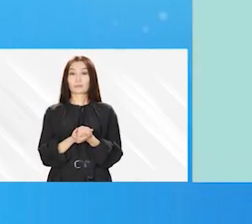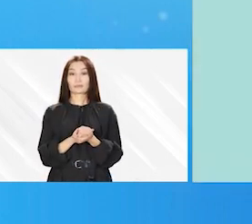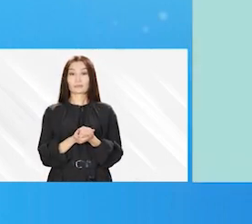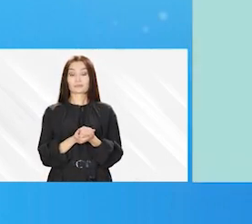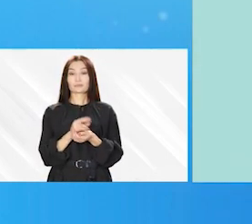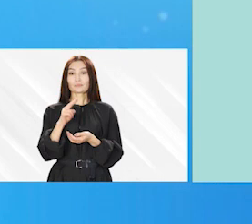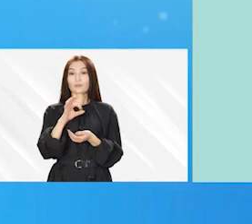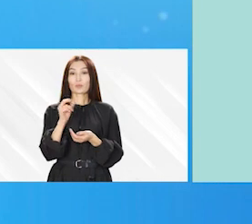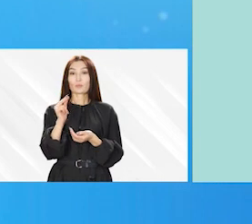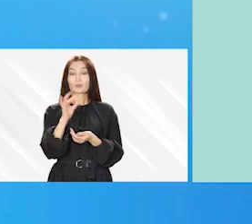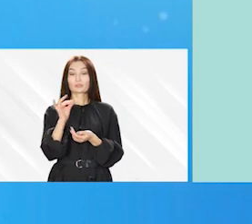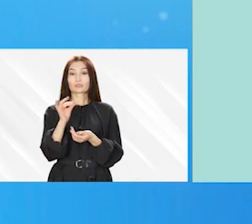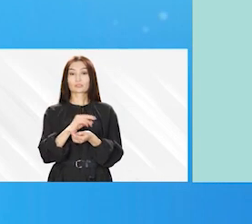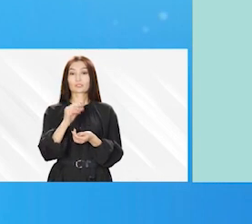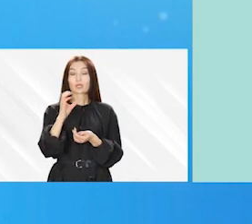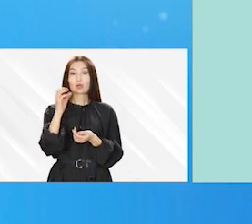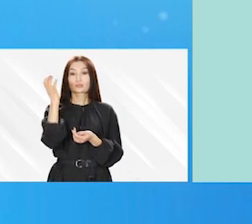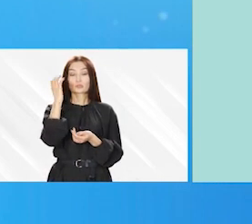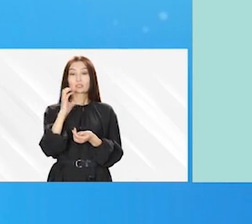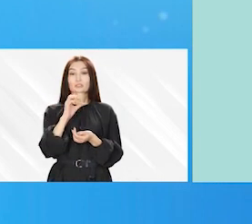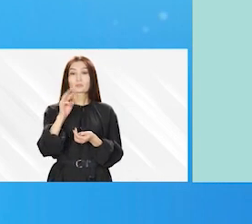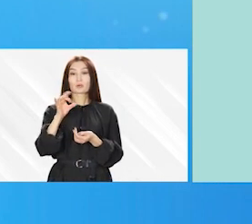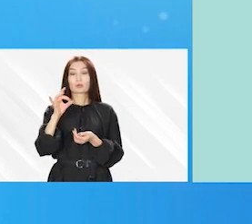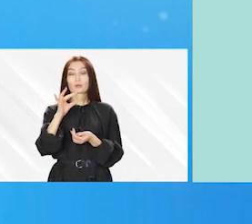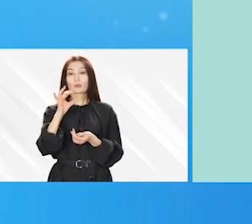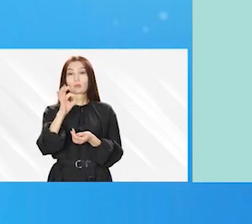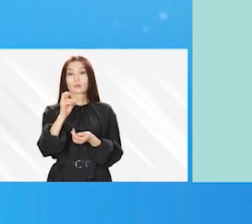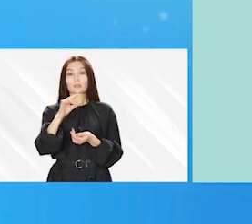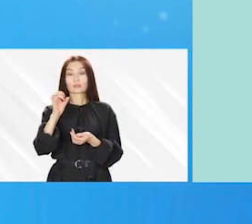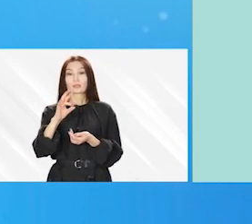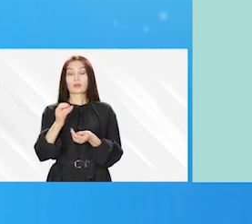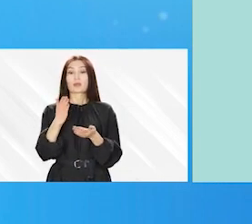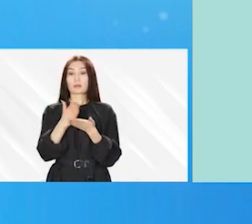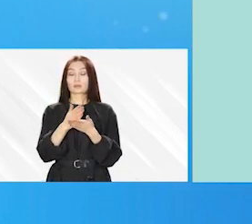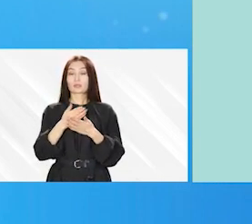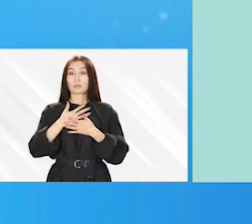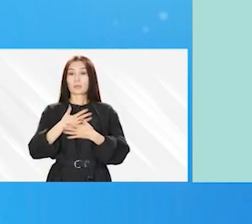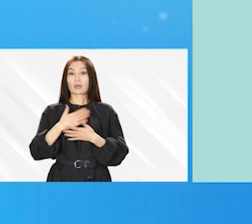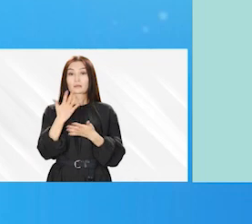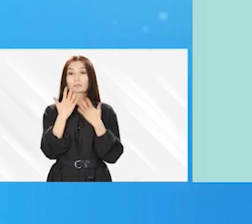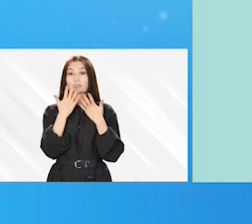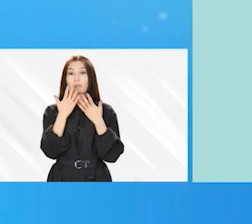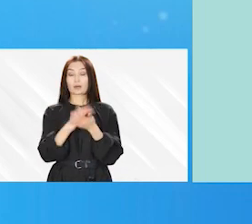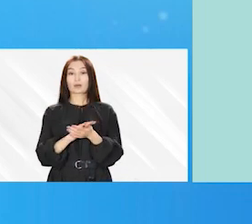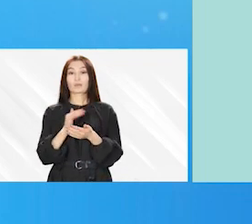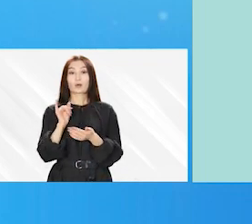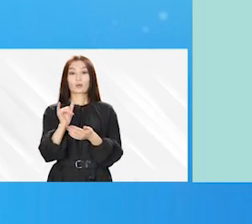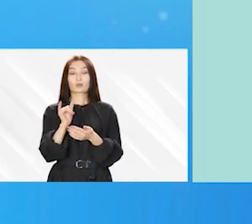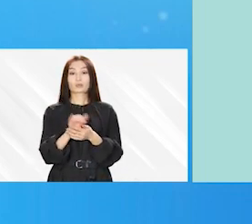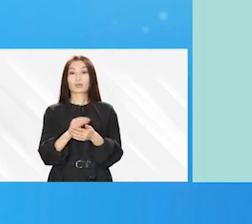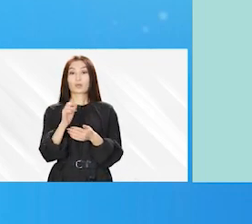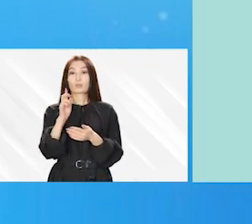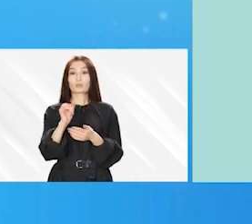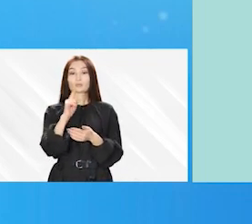почки черемухи и черной смородины обладают приятным запахом у супротивно расположенных почек